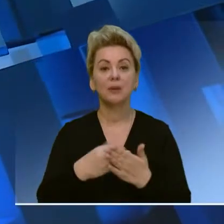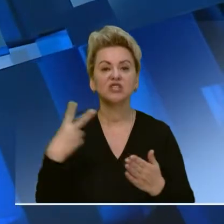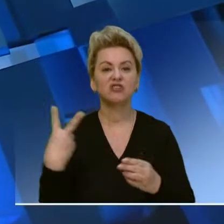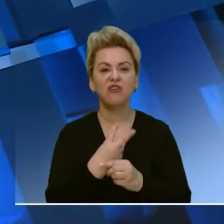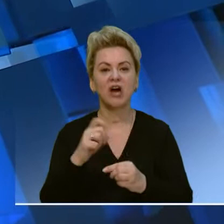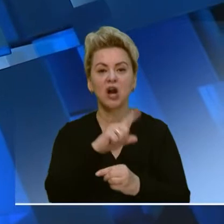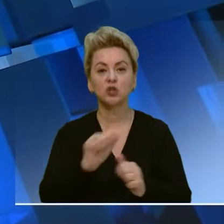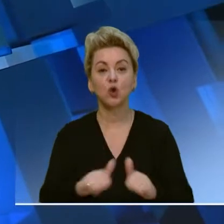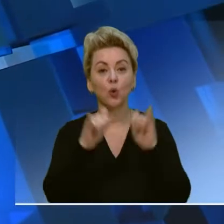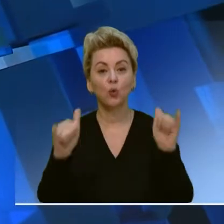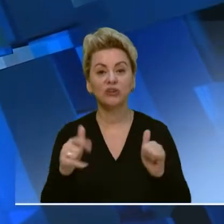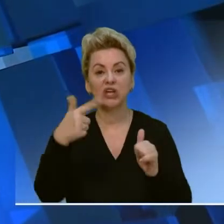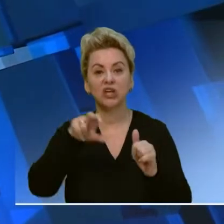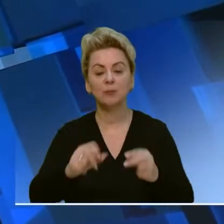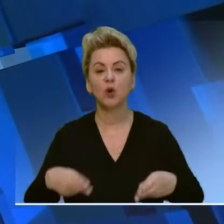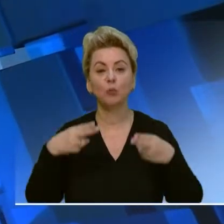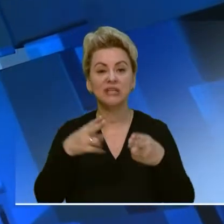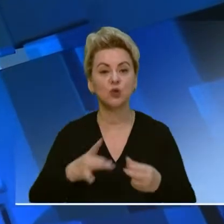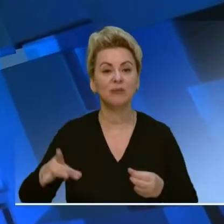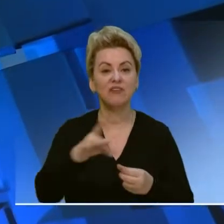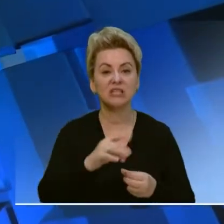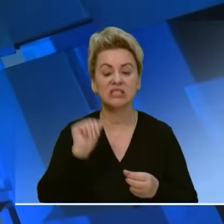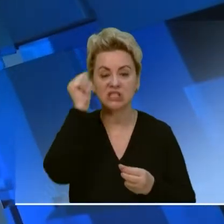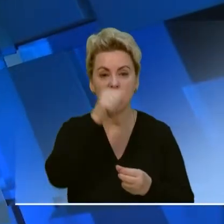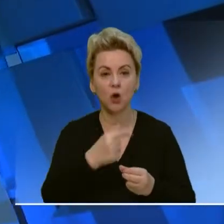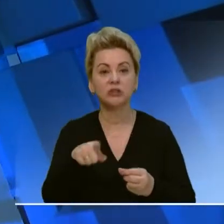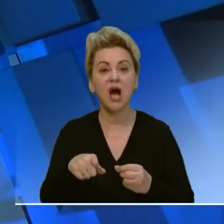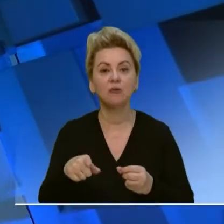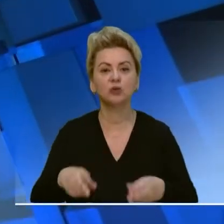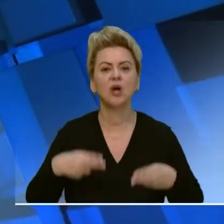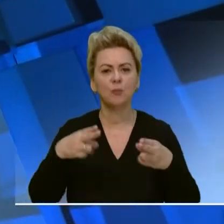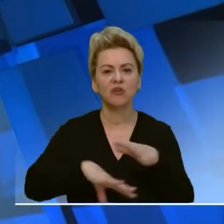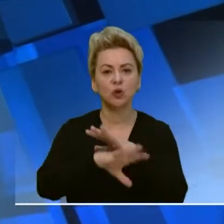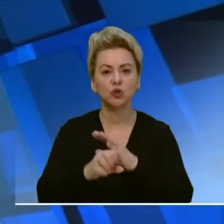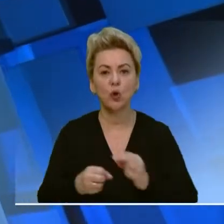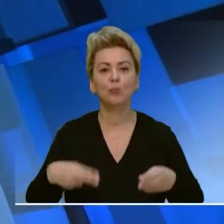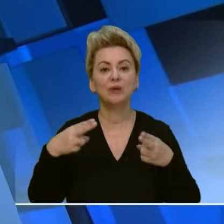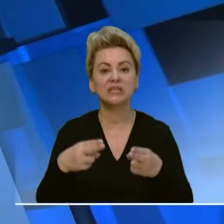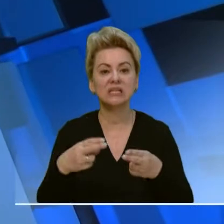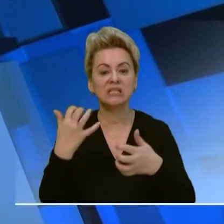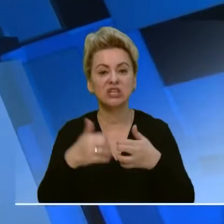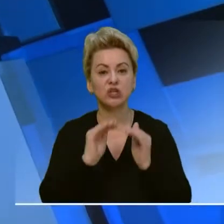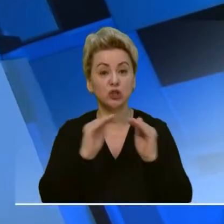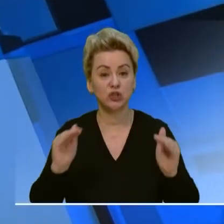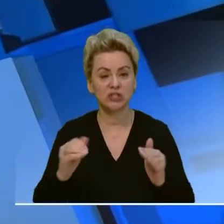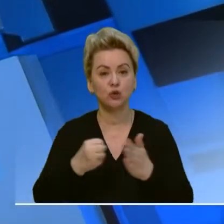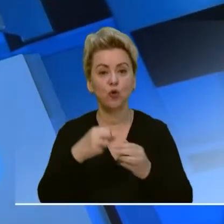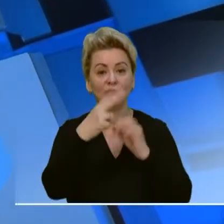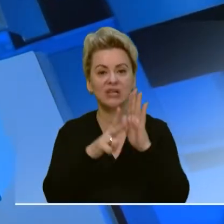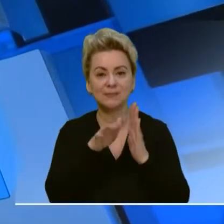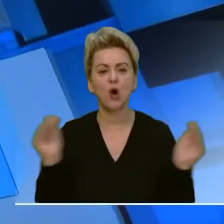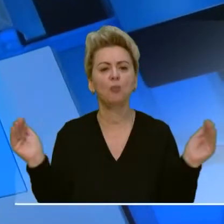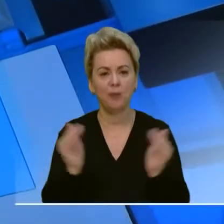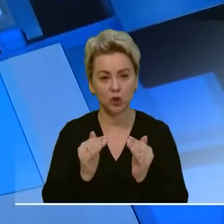Почти в 2 раза выросла киберпреступность в регионе за год. А вот разбоев, грабежей и преступлений среди несовершеннолетних, наоборот,